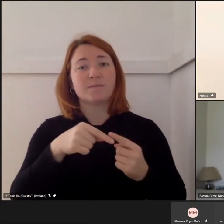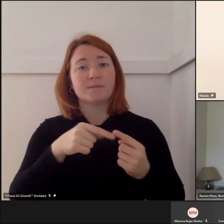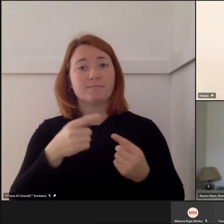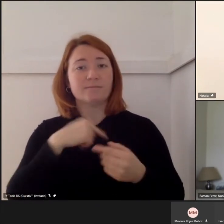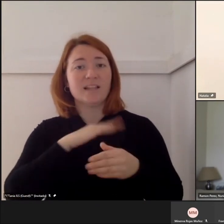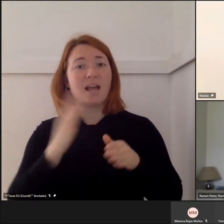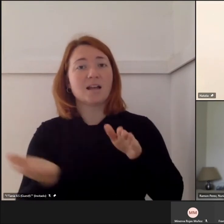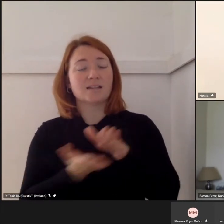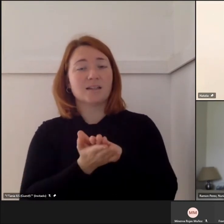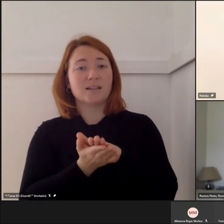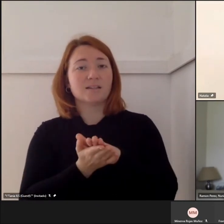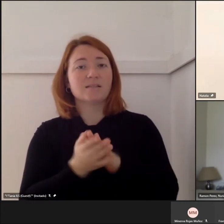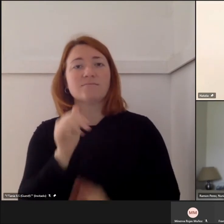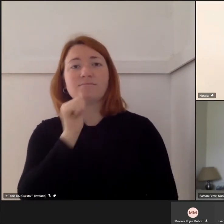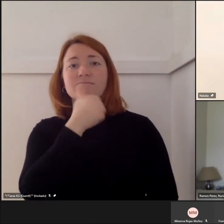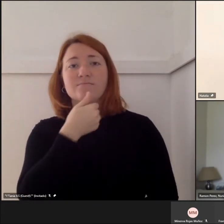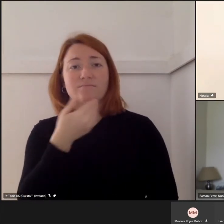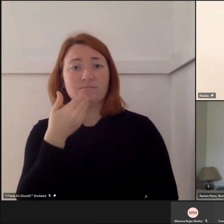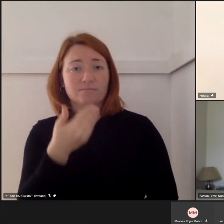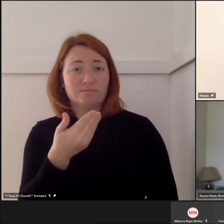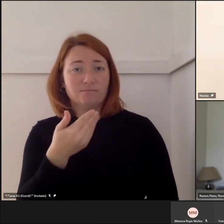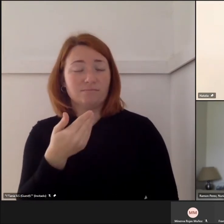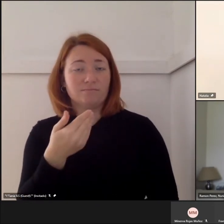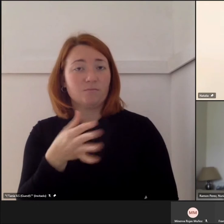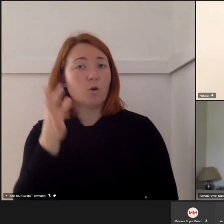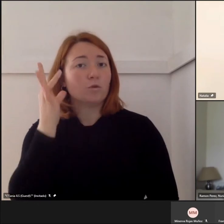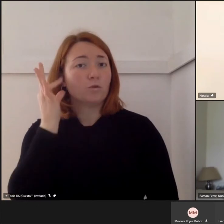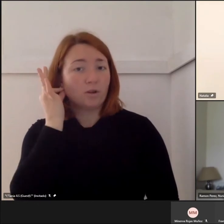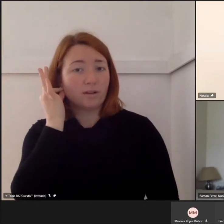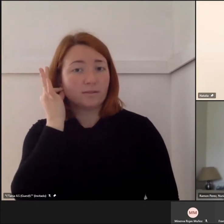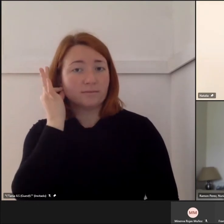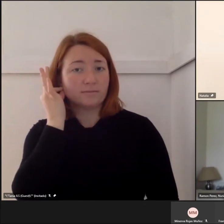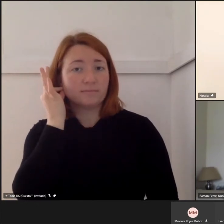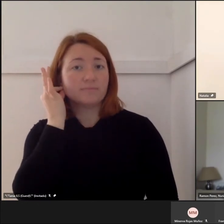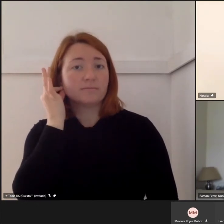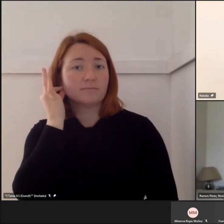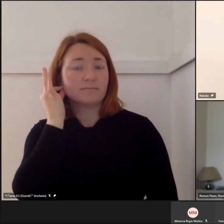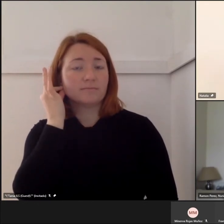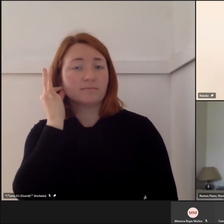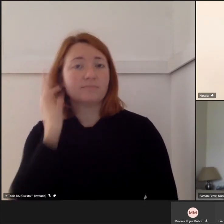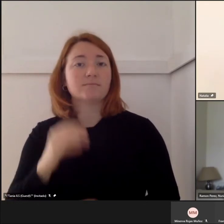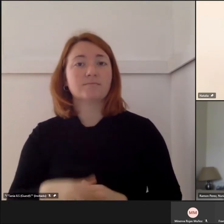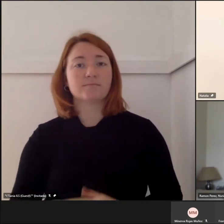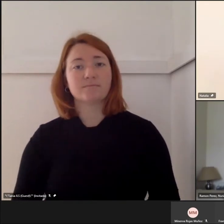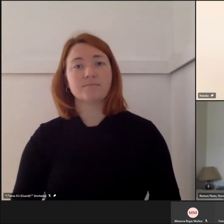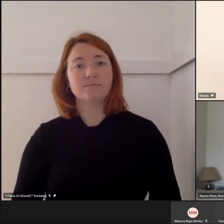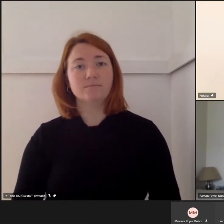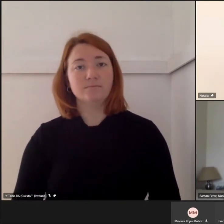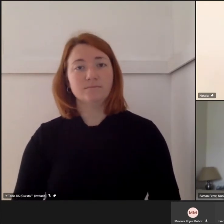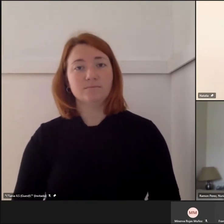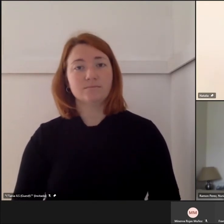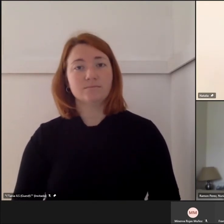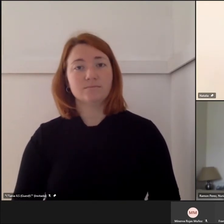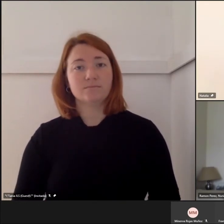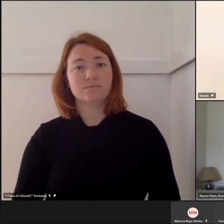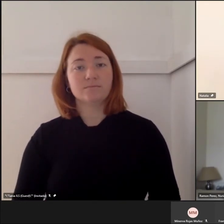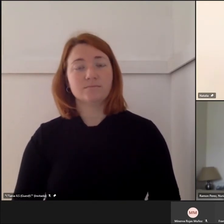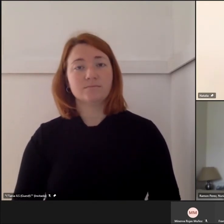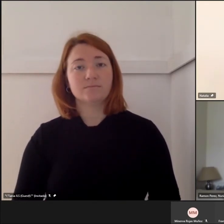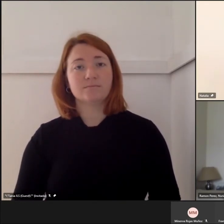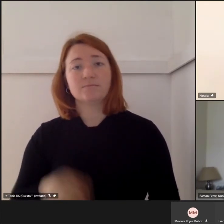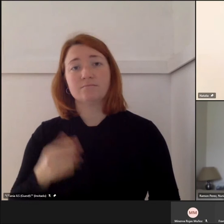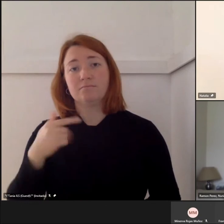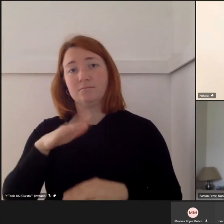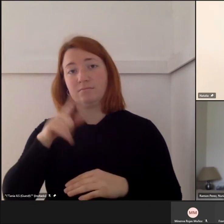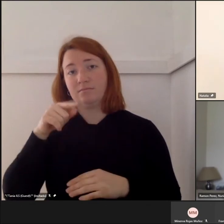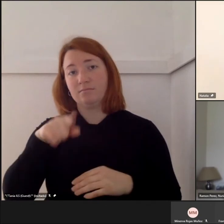són pràcticament residuals, especialment en el cas de fills i filles, doncs les demanades pels pares, pels homes. I per altra banda,